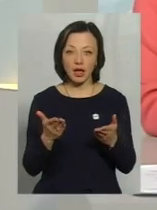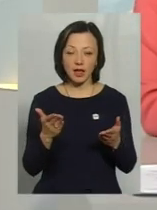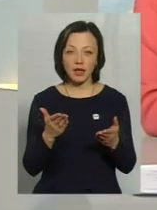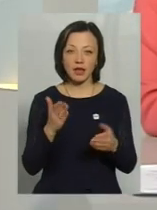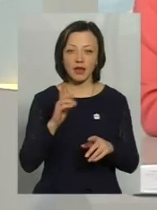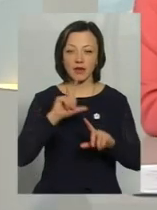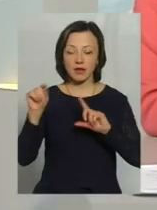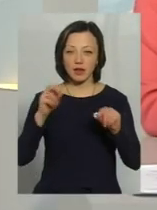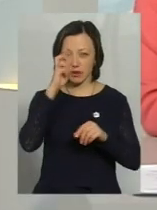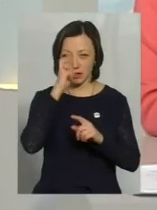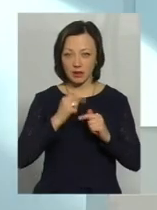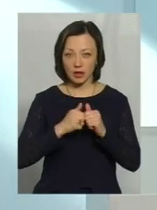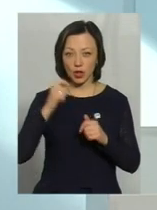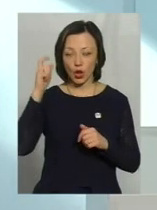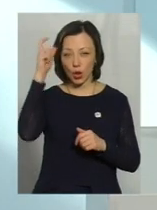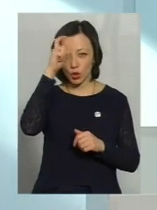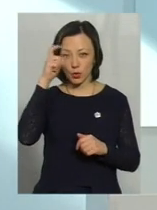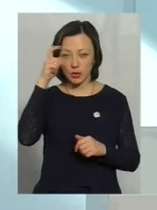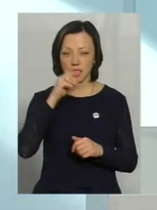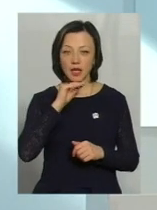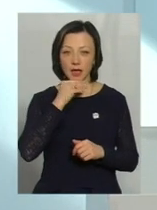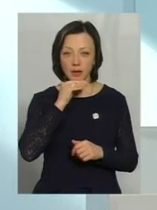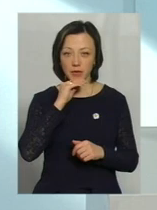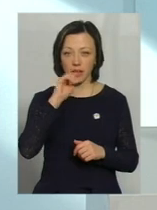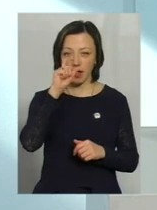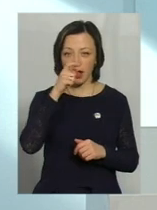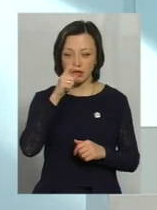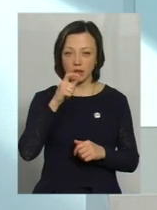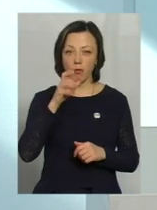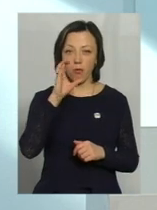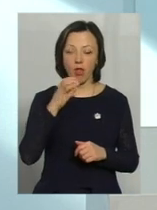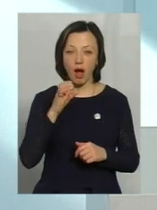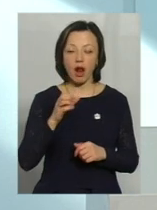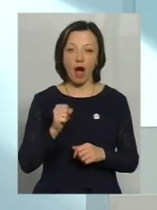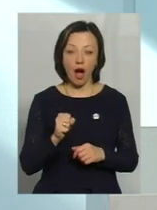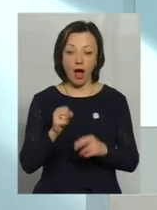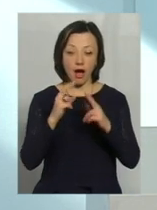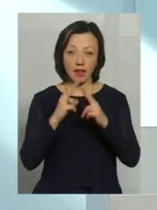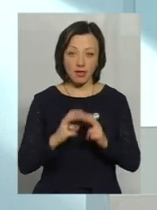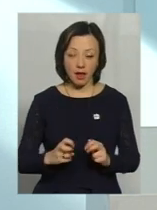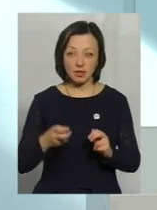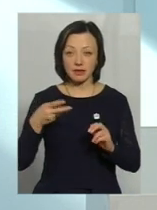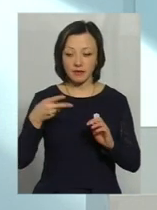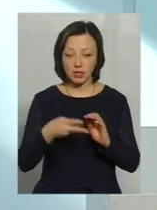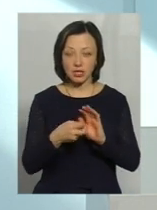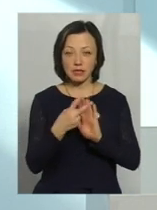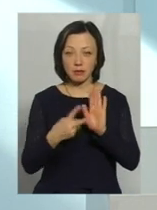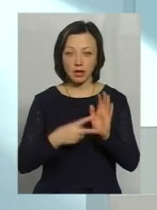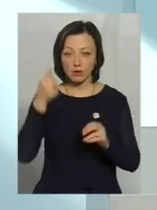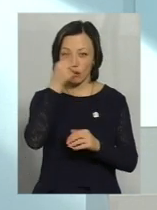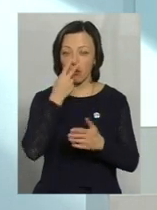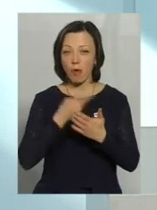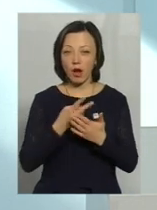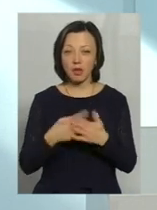відвідали країну Турцію, Єгипет, Грецію і Болгарію. Аналіз 2017 року показує,